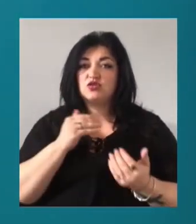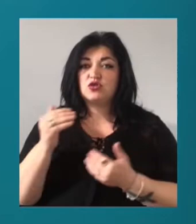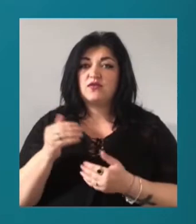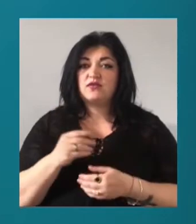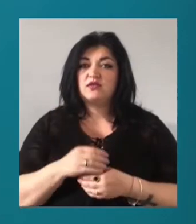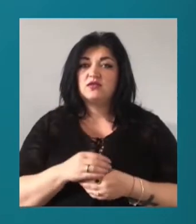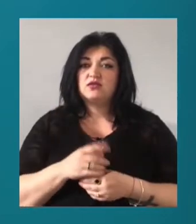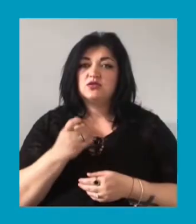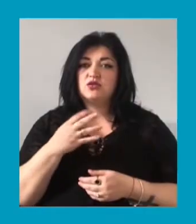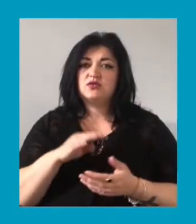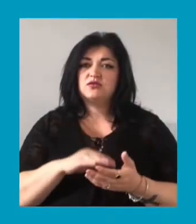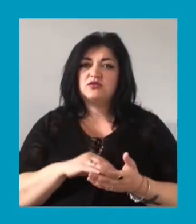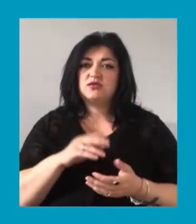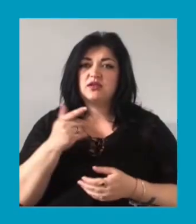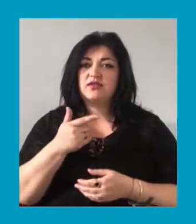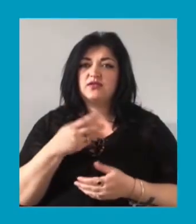гривень 80 копійок.